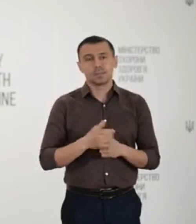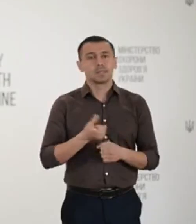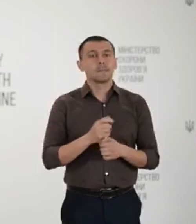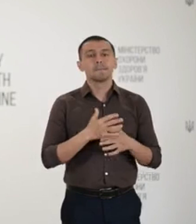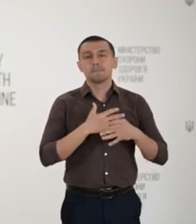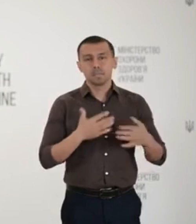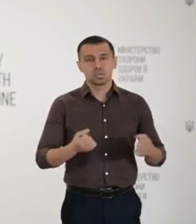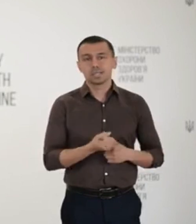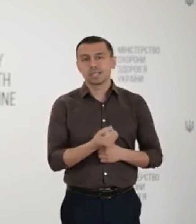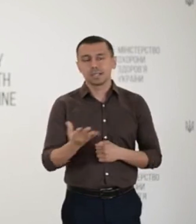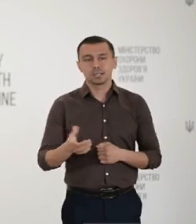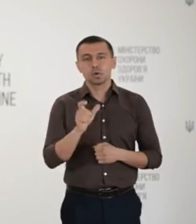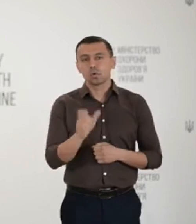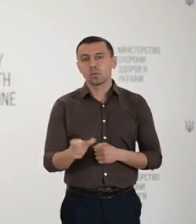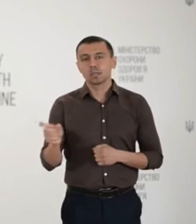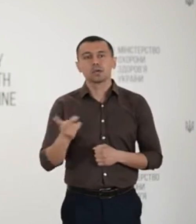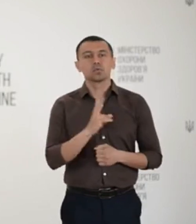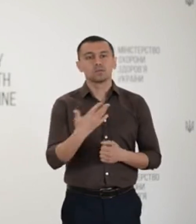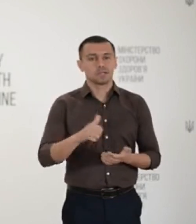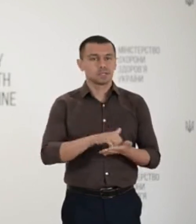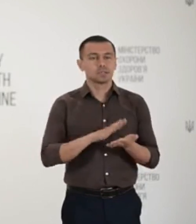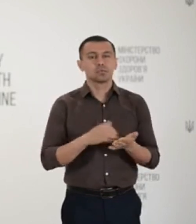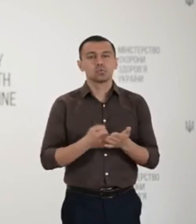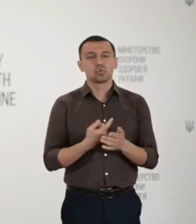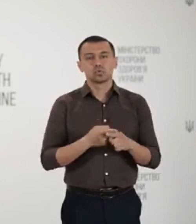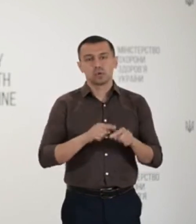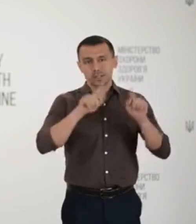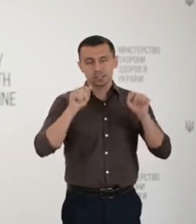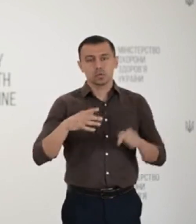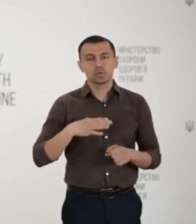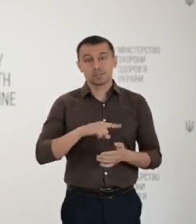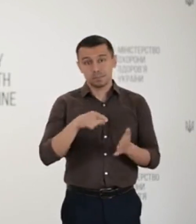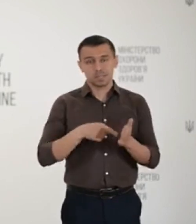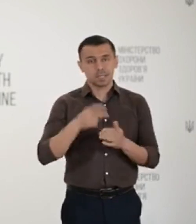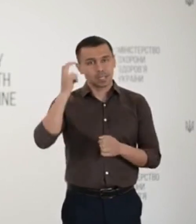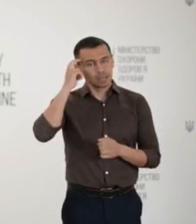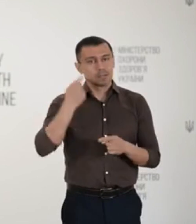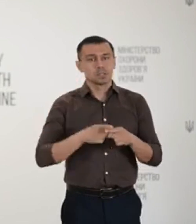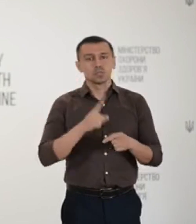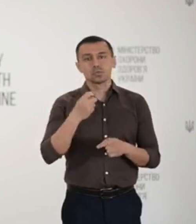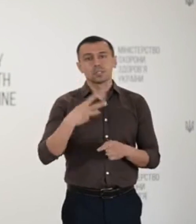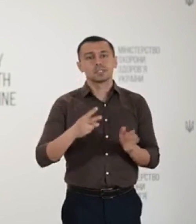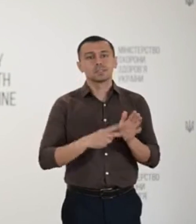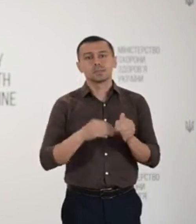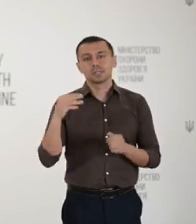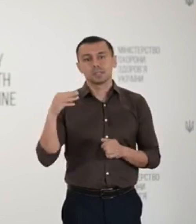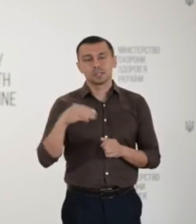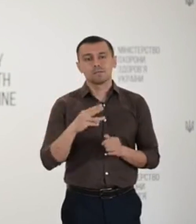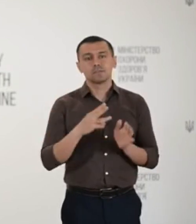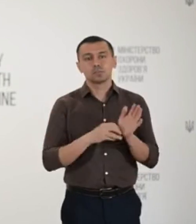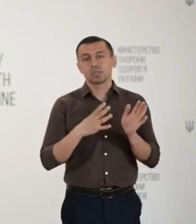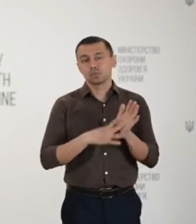Найбільша кількість громадян, які записались до цього листа очікування з міста Києва – це 137 891